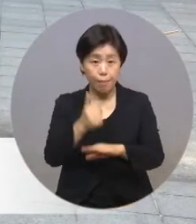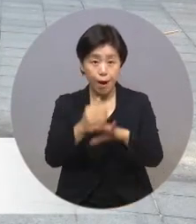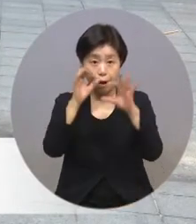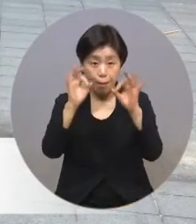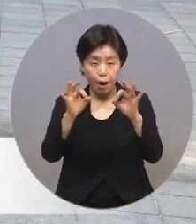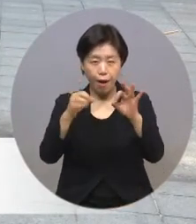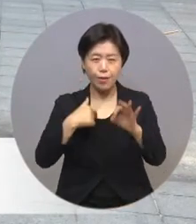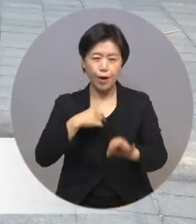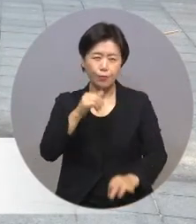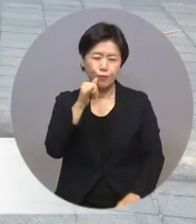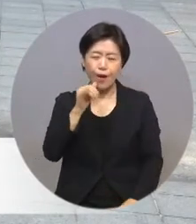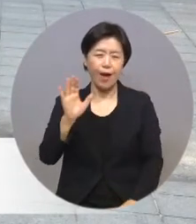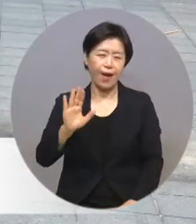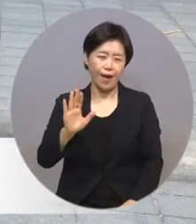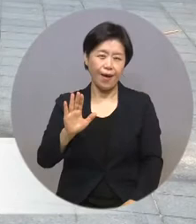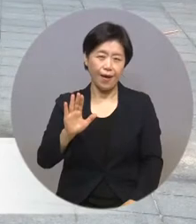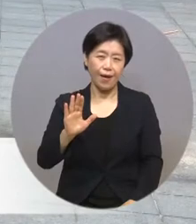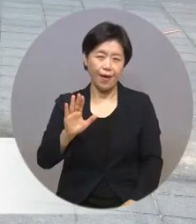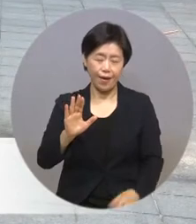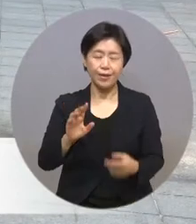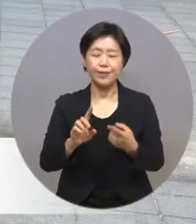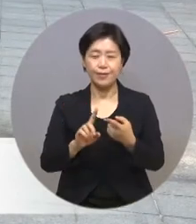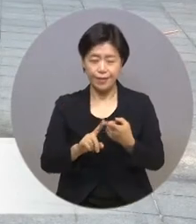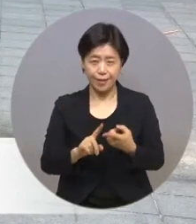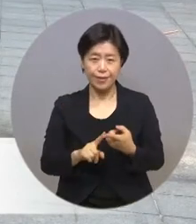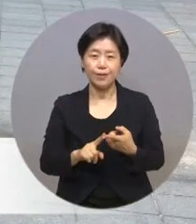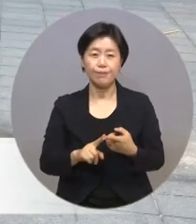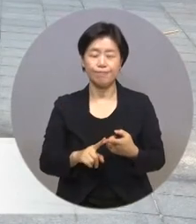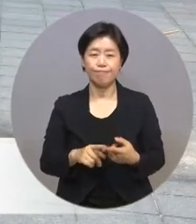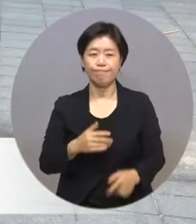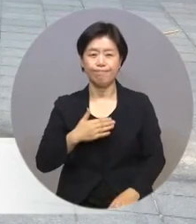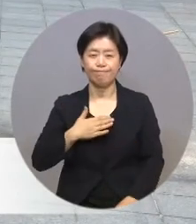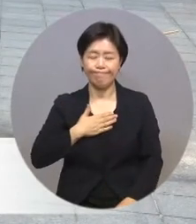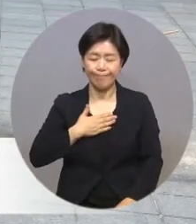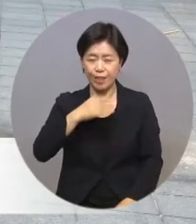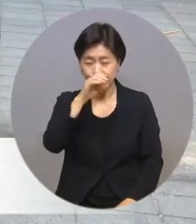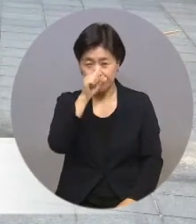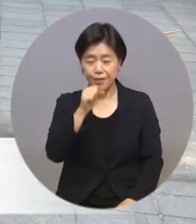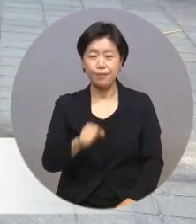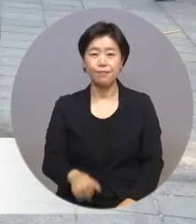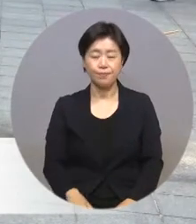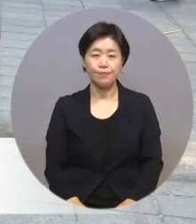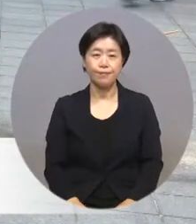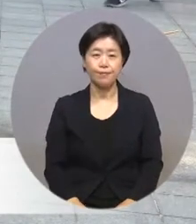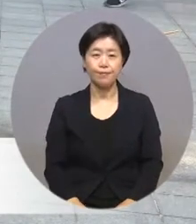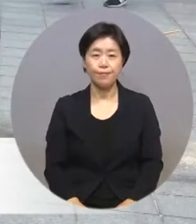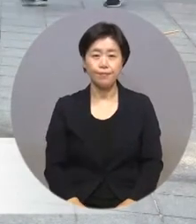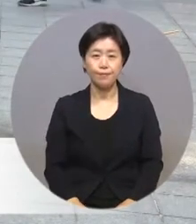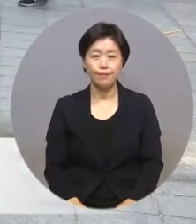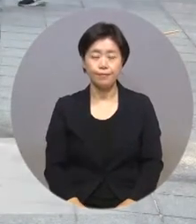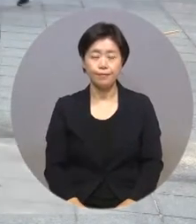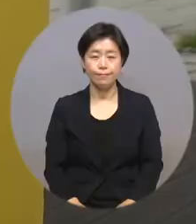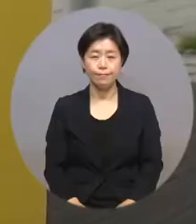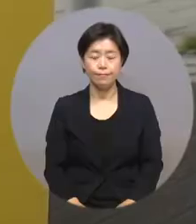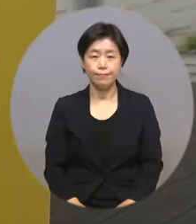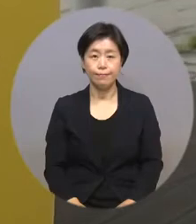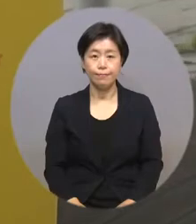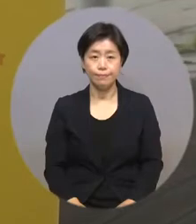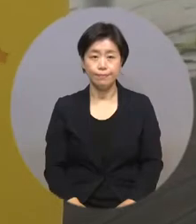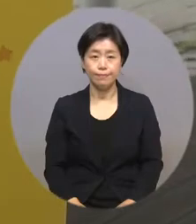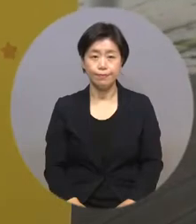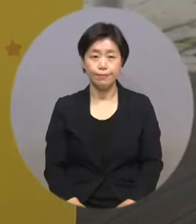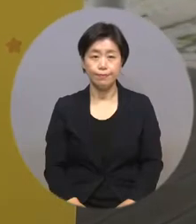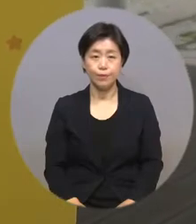하고 이제 제가 스마트폰 중독이 아니라는 것을 알게 돼서 좋았어요.